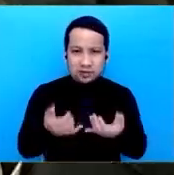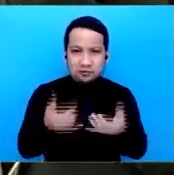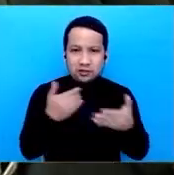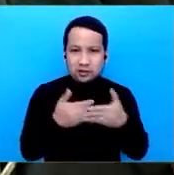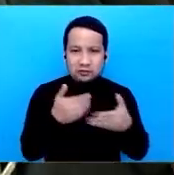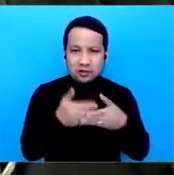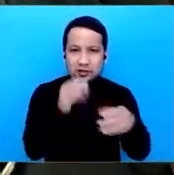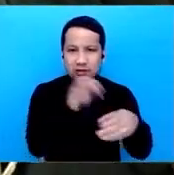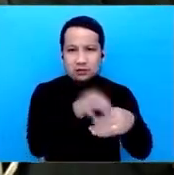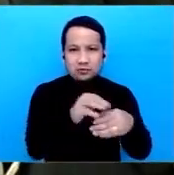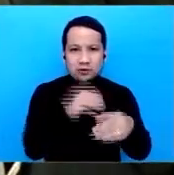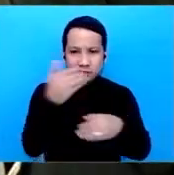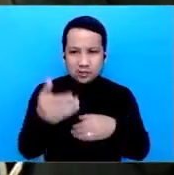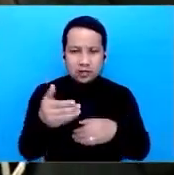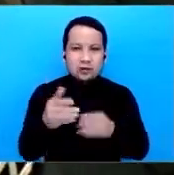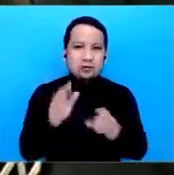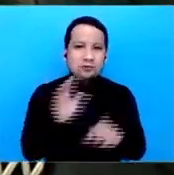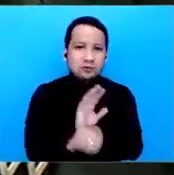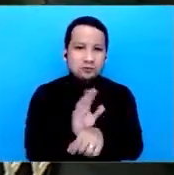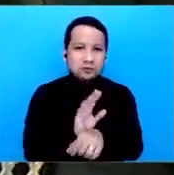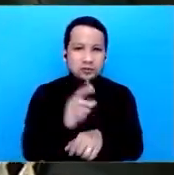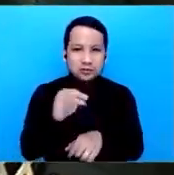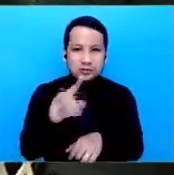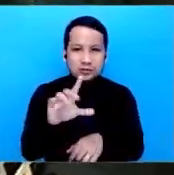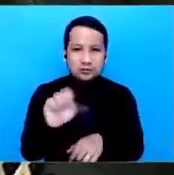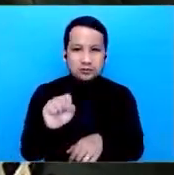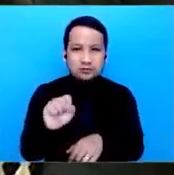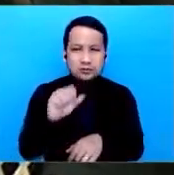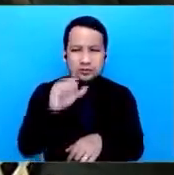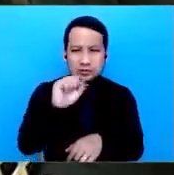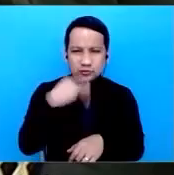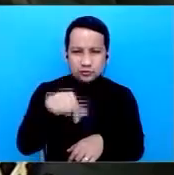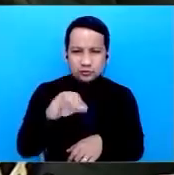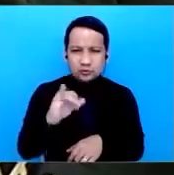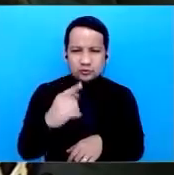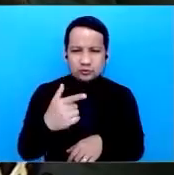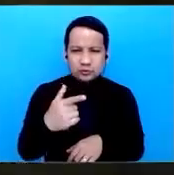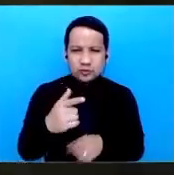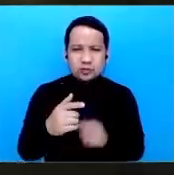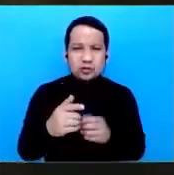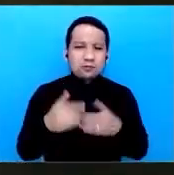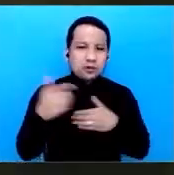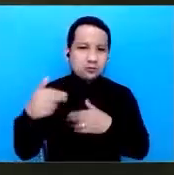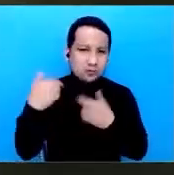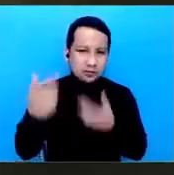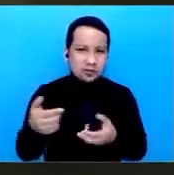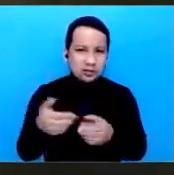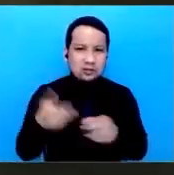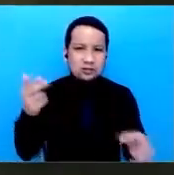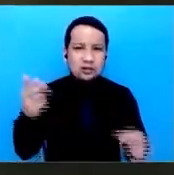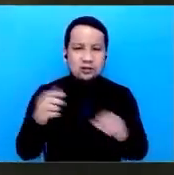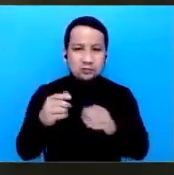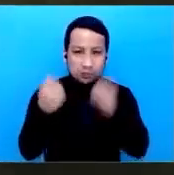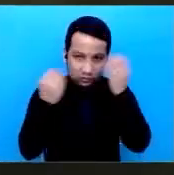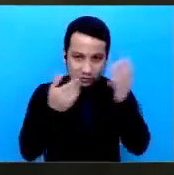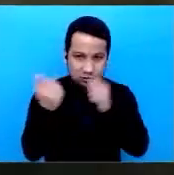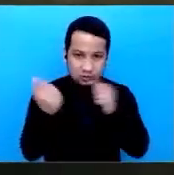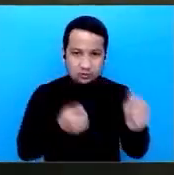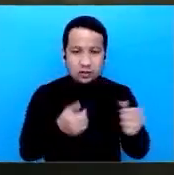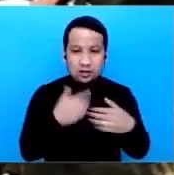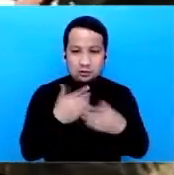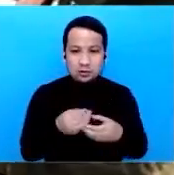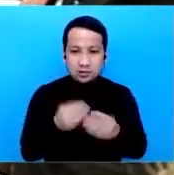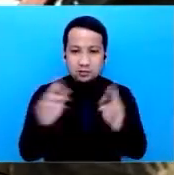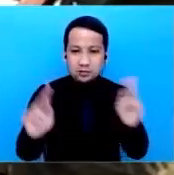para rin daw yung sikat na Netflix series na Squid Game. Matira, matibay. At imbis na sundin ang interes ng